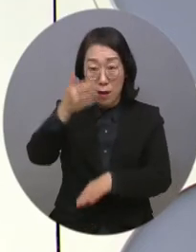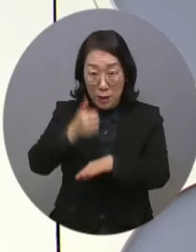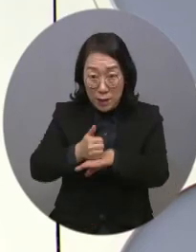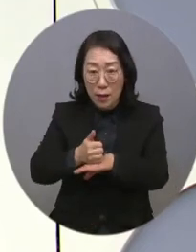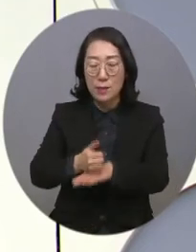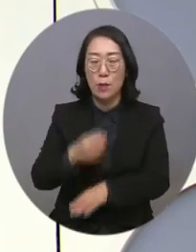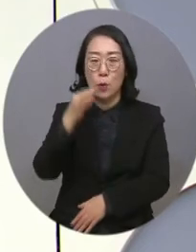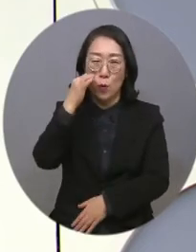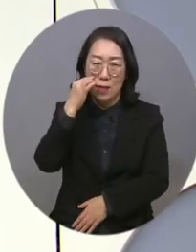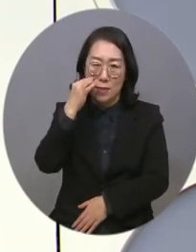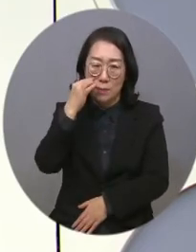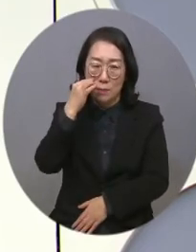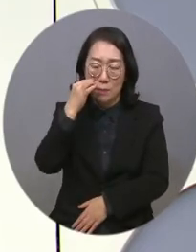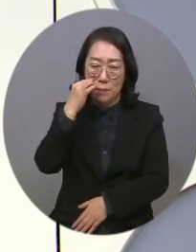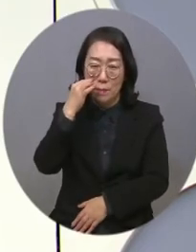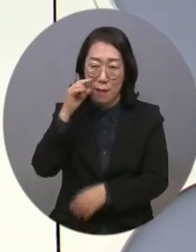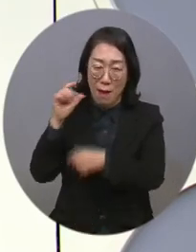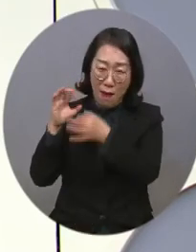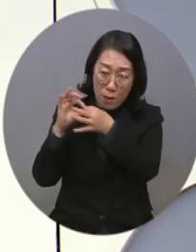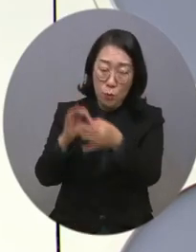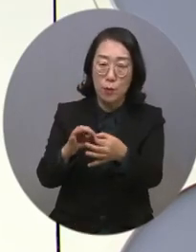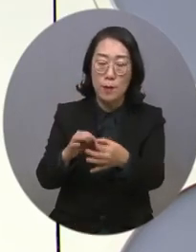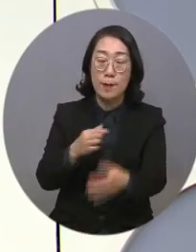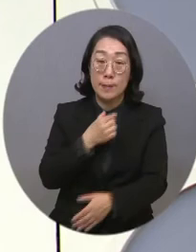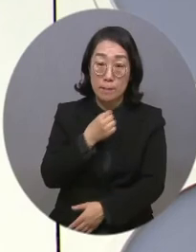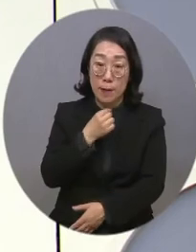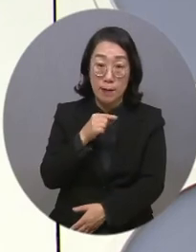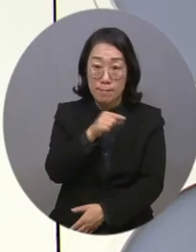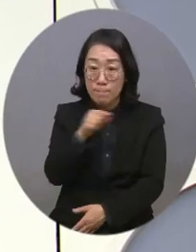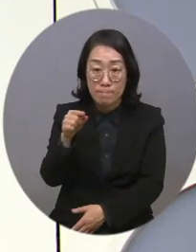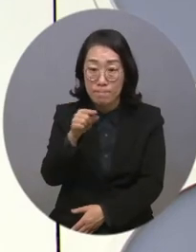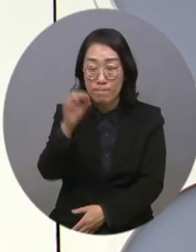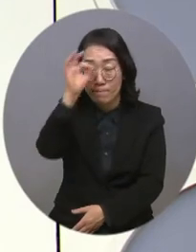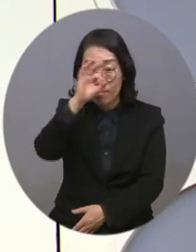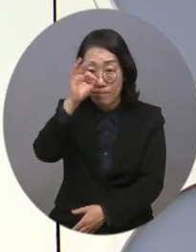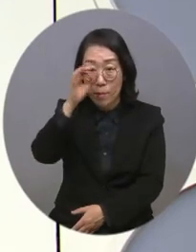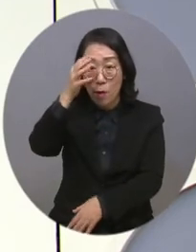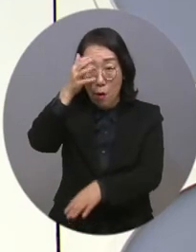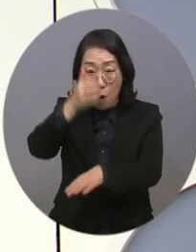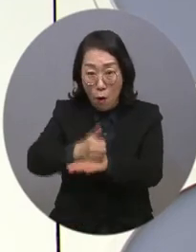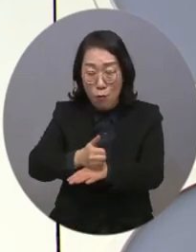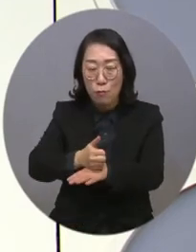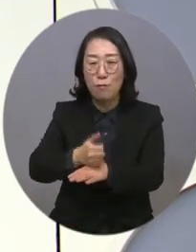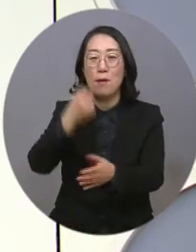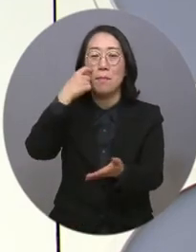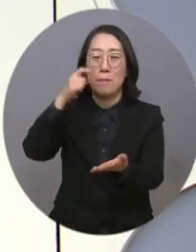가지고 내가 뭘 하고 싶을까 찾으니까 길이 나오더라고요. 저는